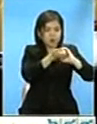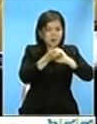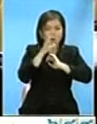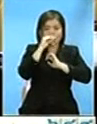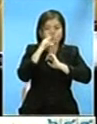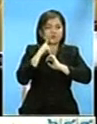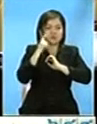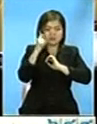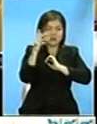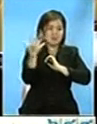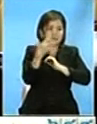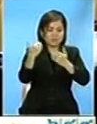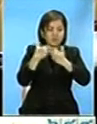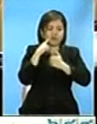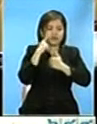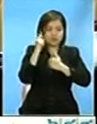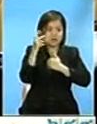ายครับ